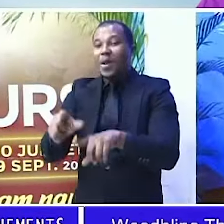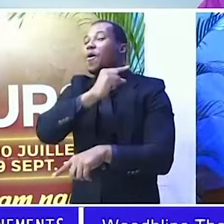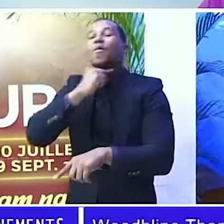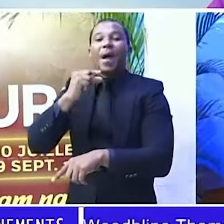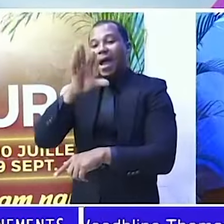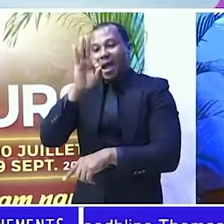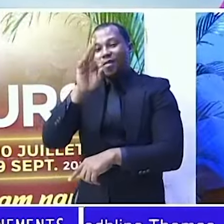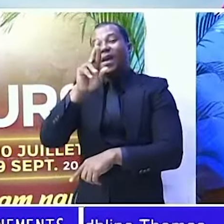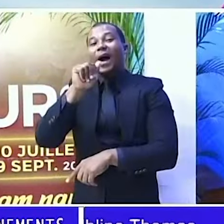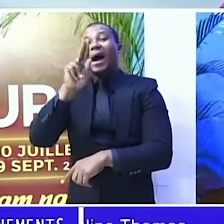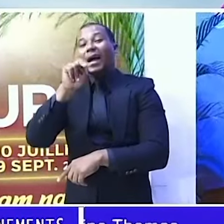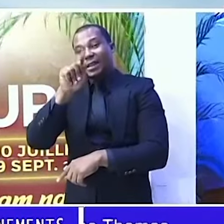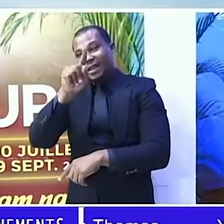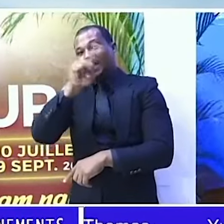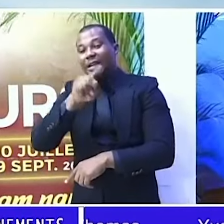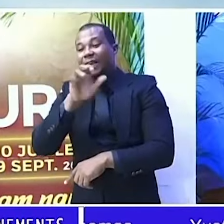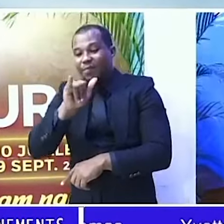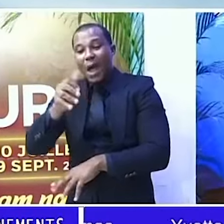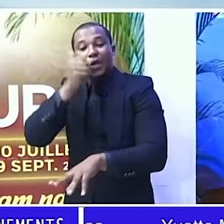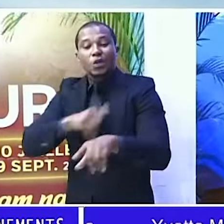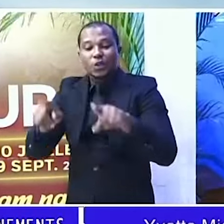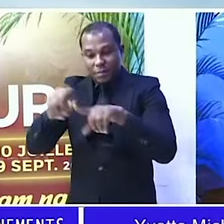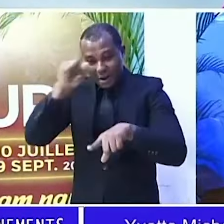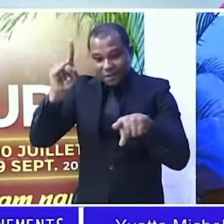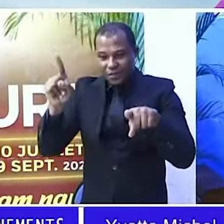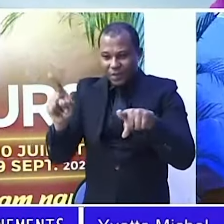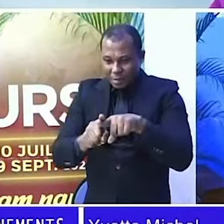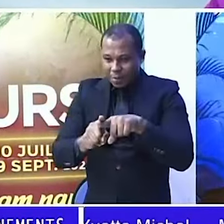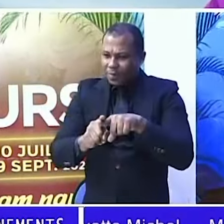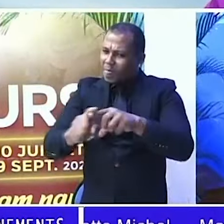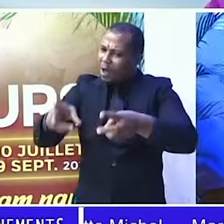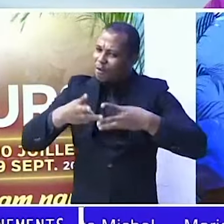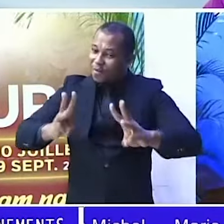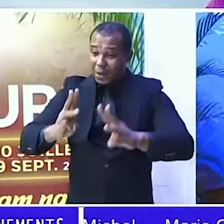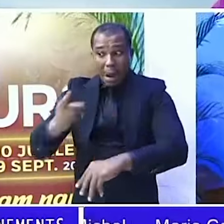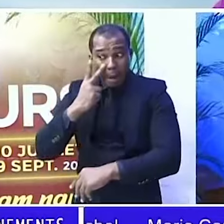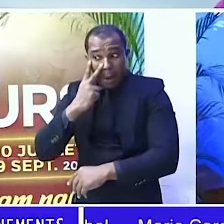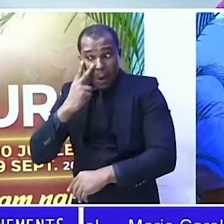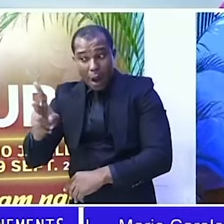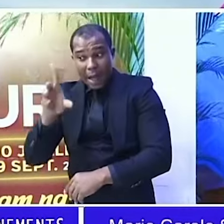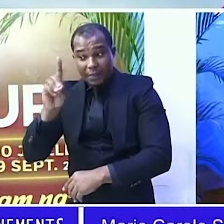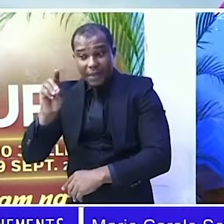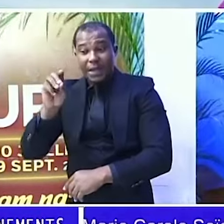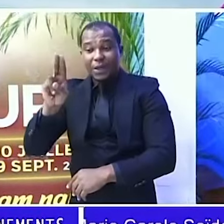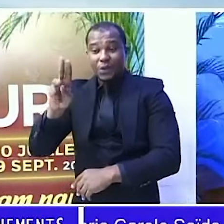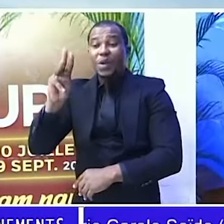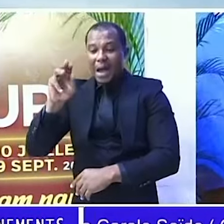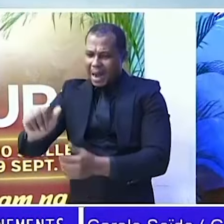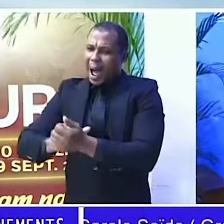les petits mamariens. Frère Maxime, pour Jean, moi, Monseigneur Dumas, brûlé, malade et